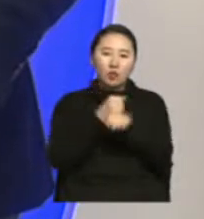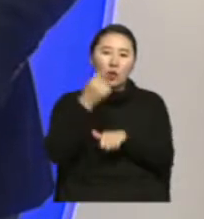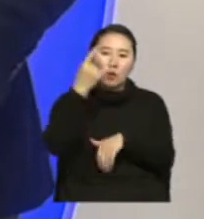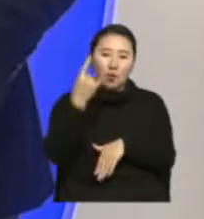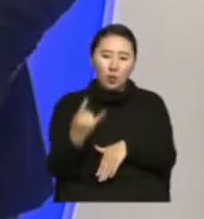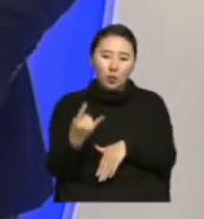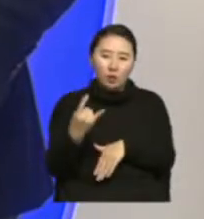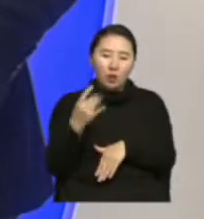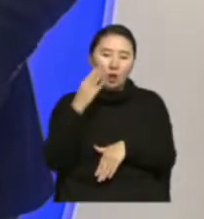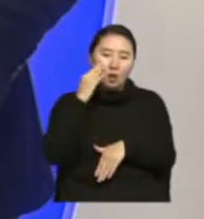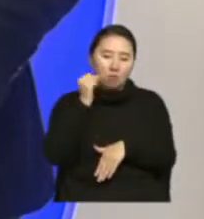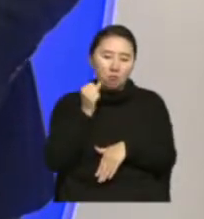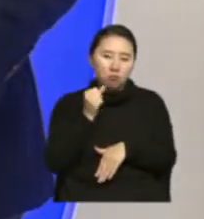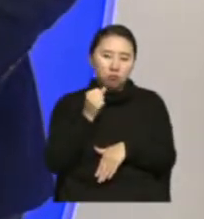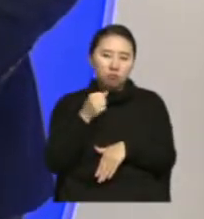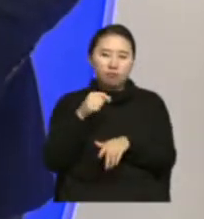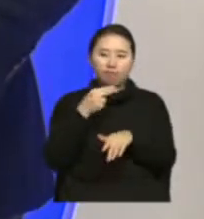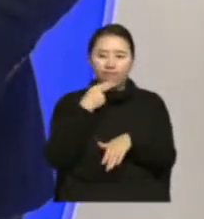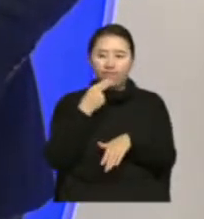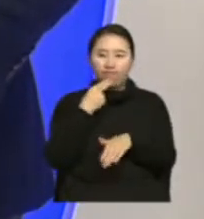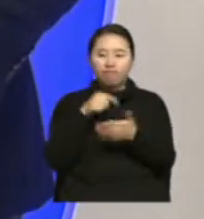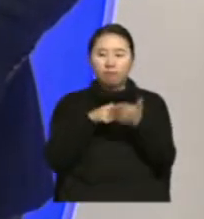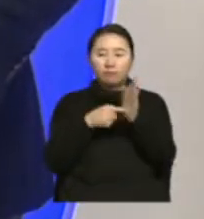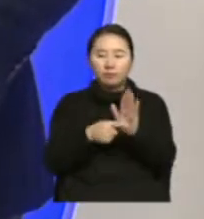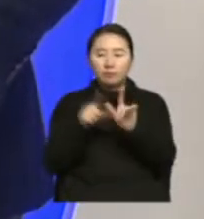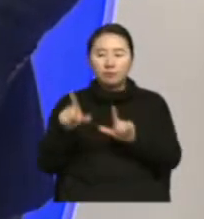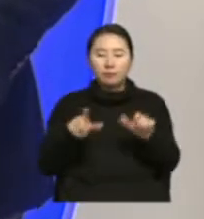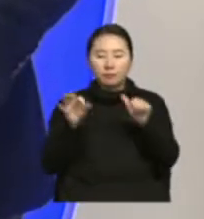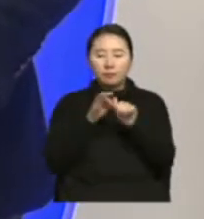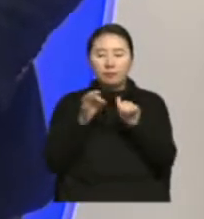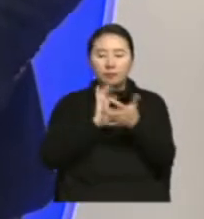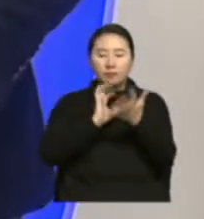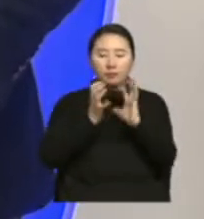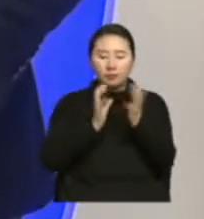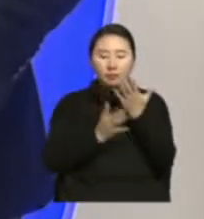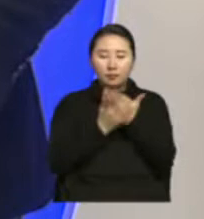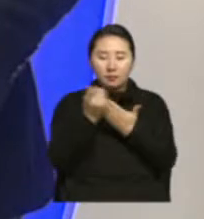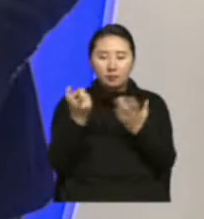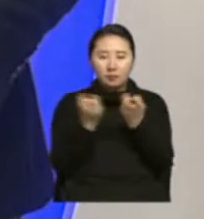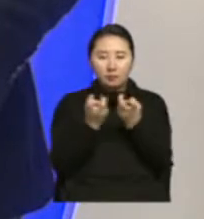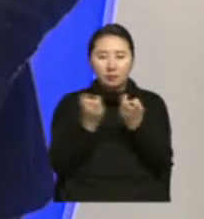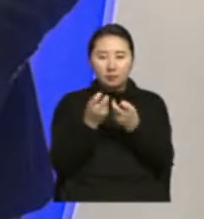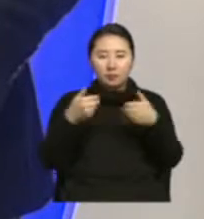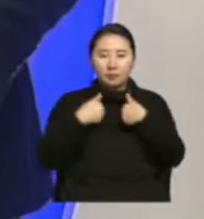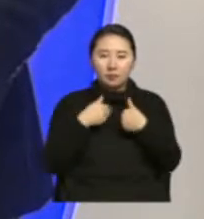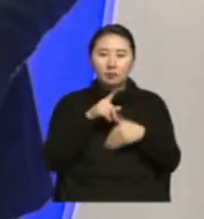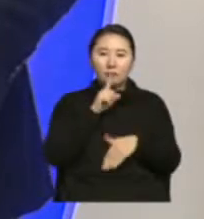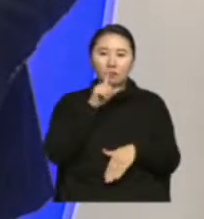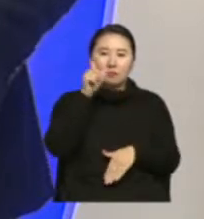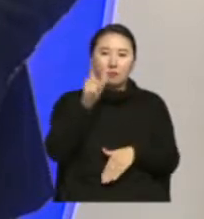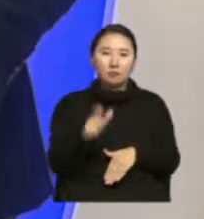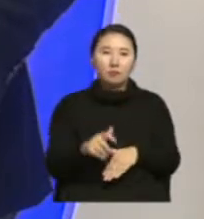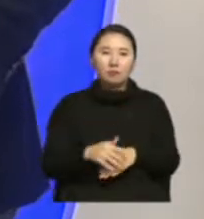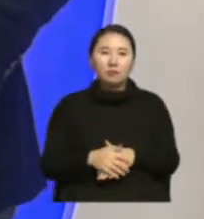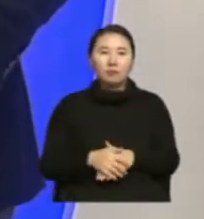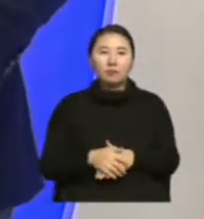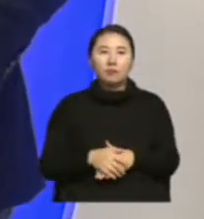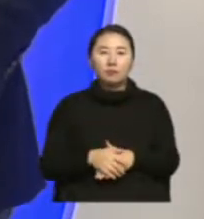생활임금위원회의 비효율성을 언급하며 생활임금제를 논의할 통합체계가 필요하다는 점을 강조하기도